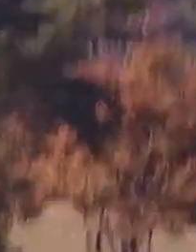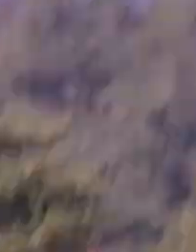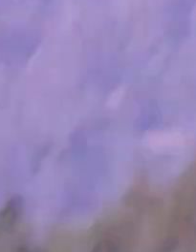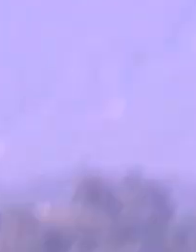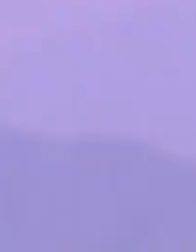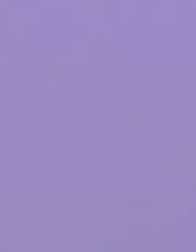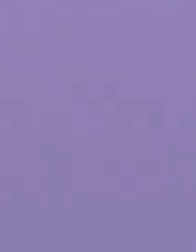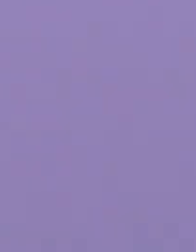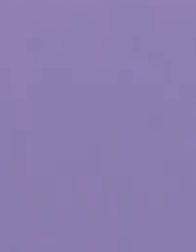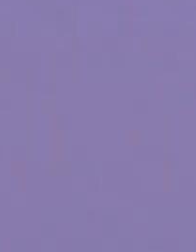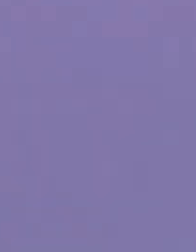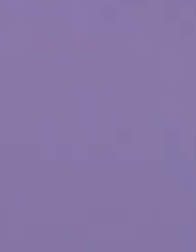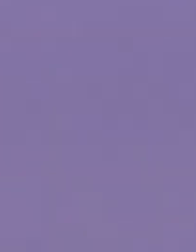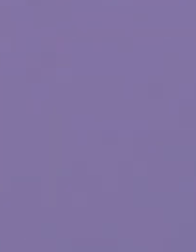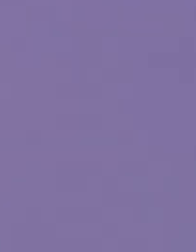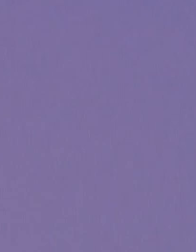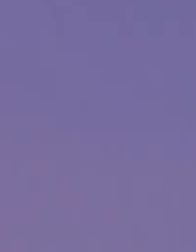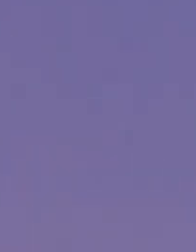우와!